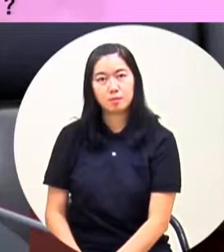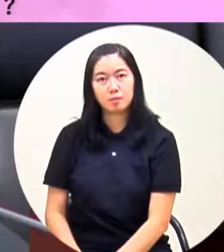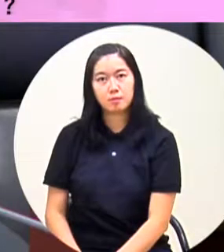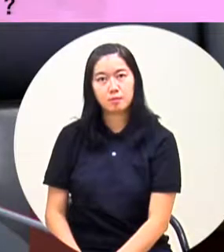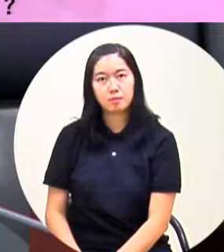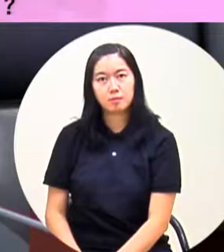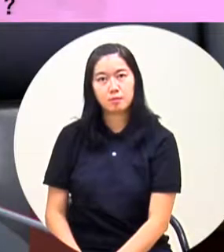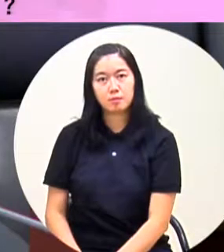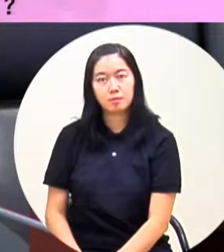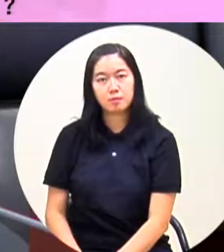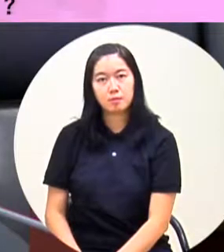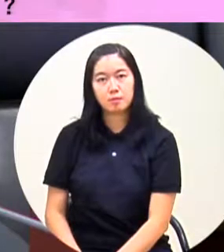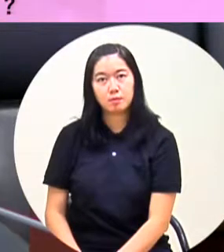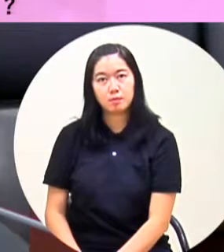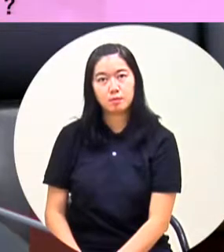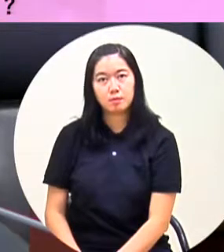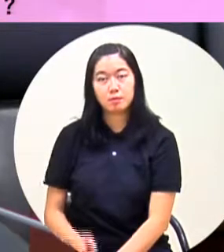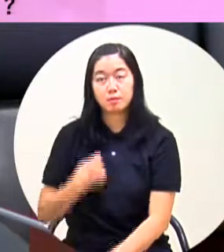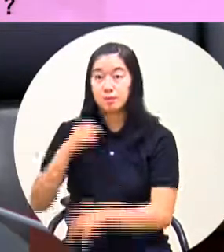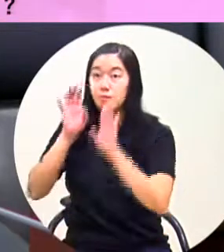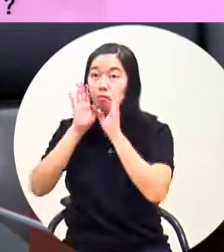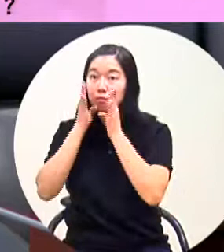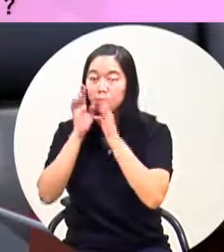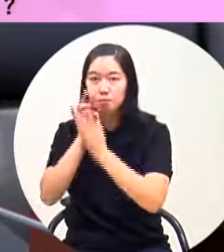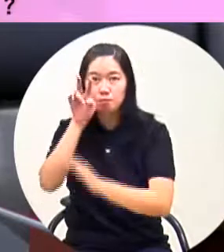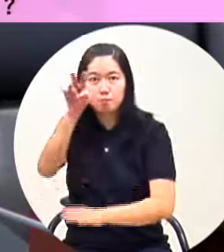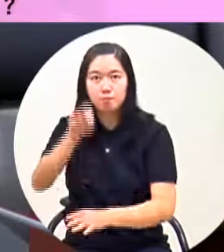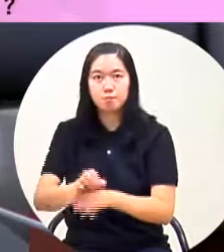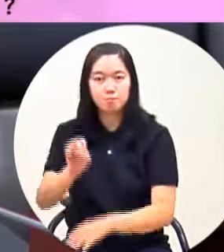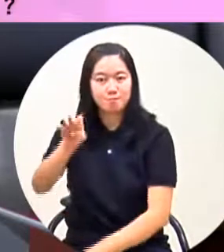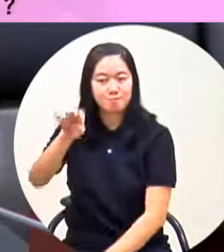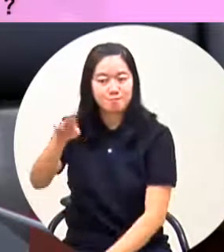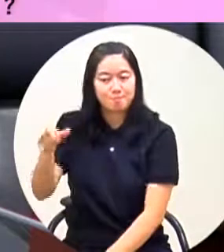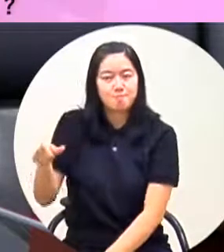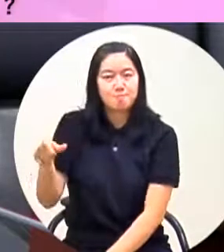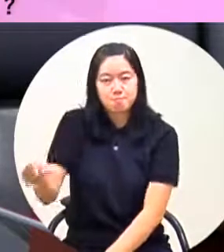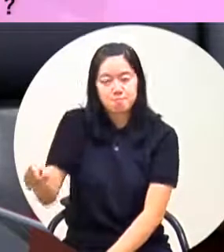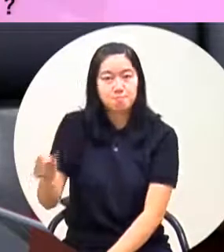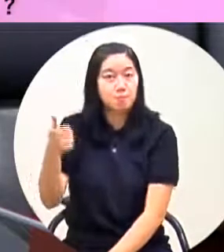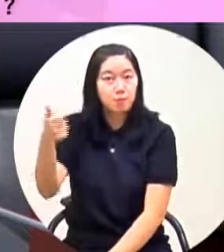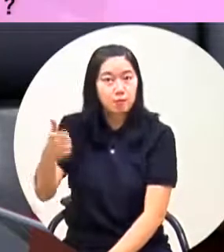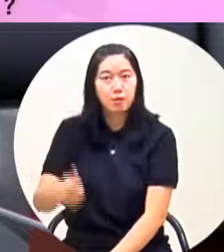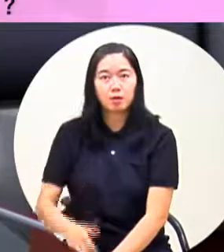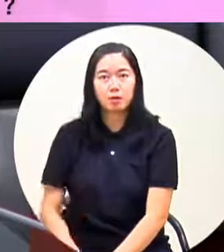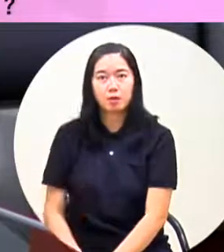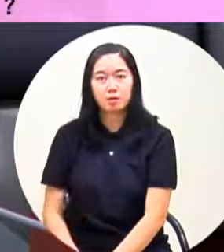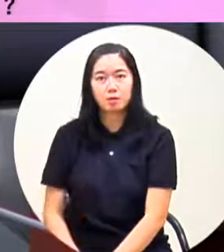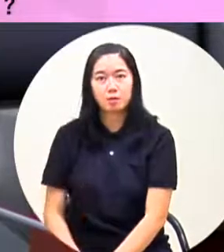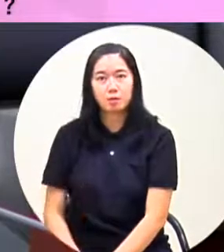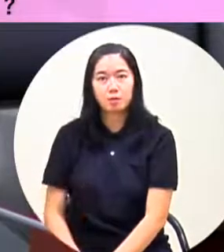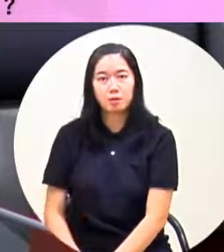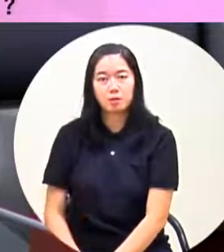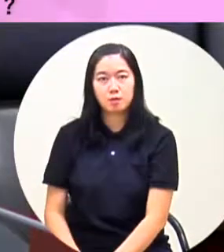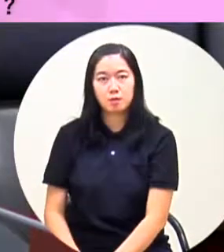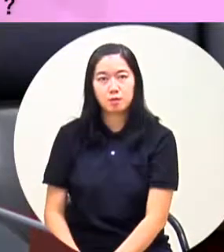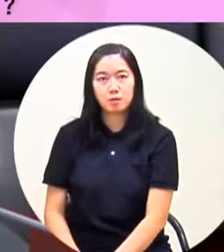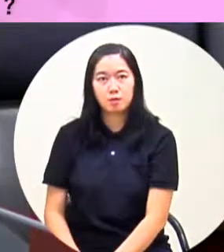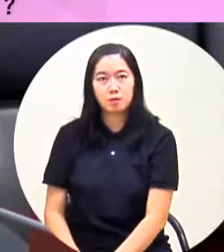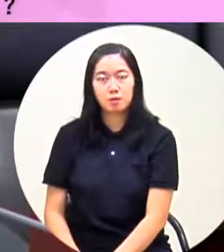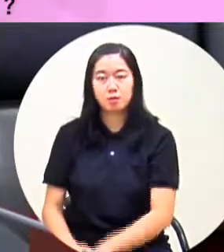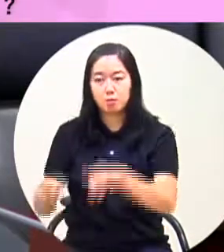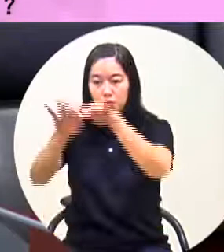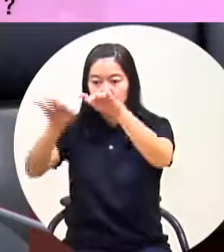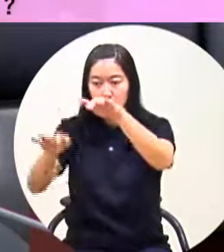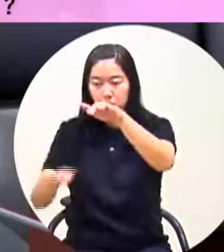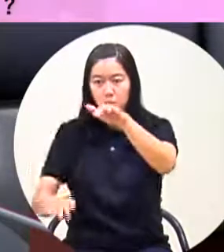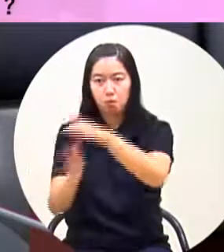有我从你的 FB 这里哦看到几乎有100多个留言哦，可是